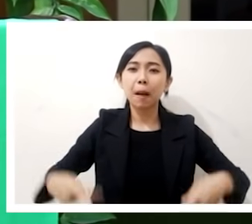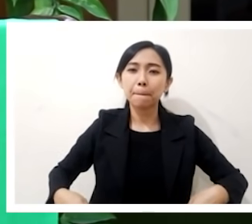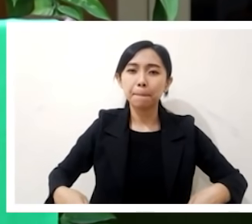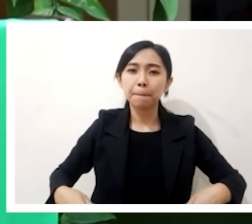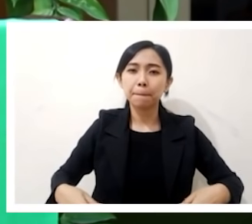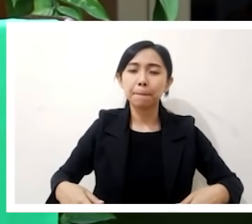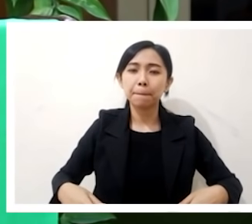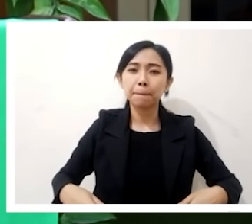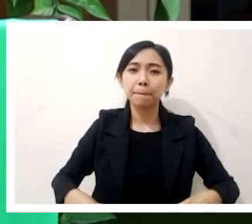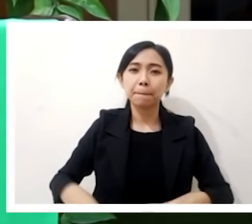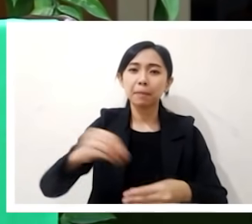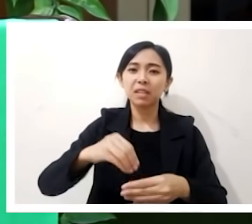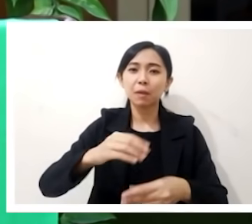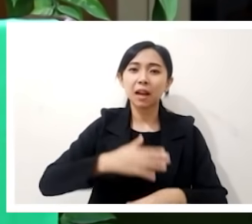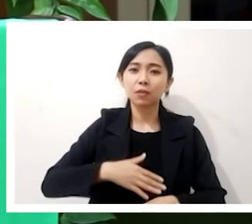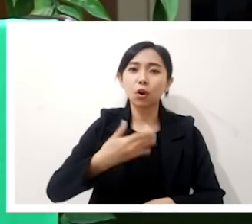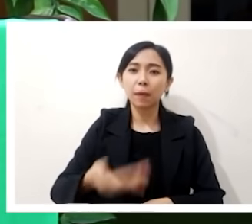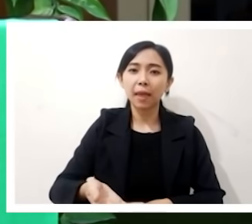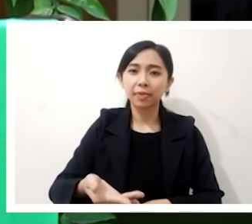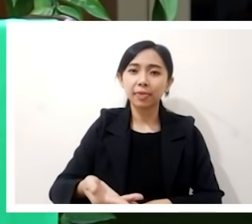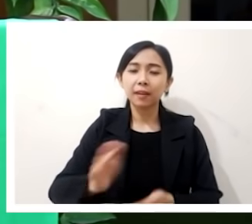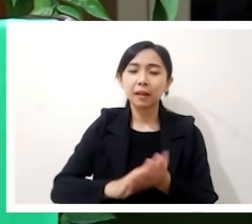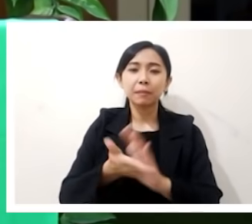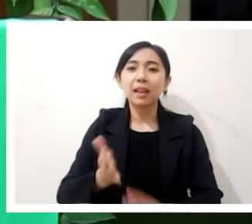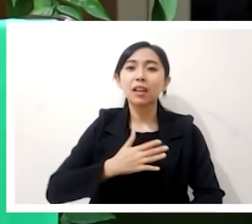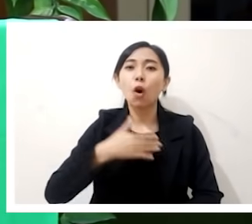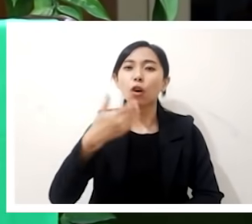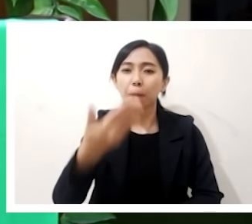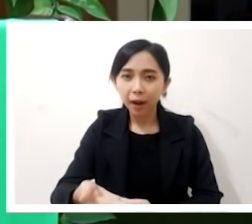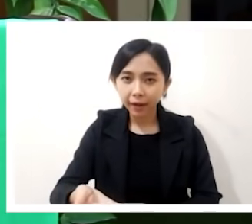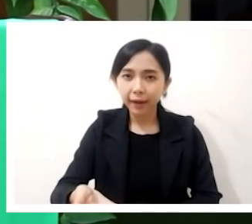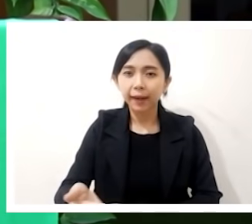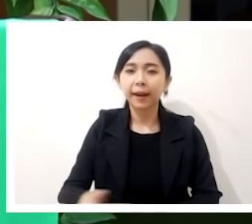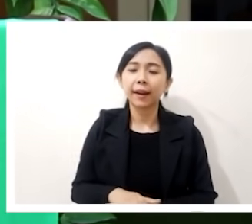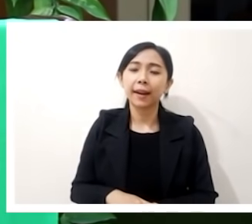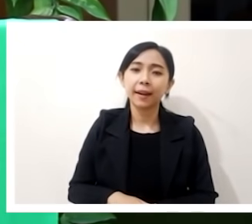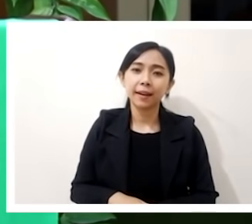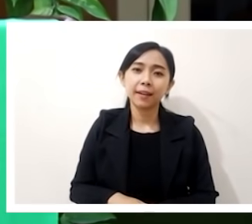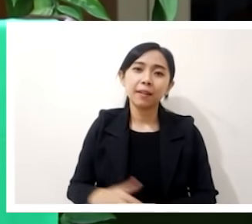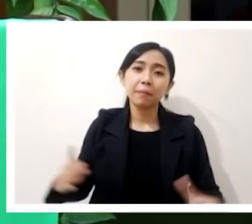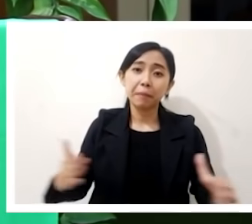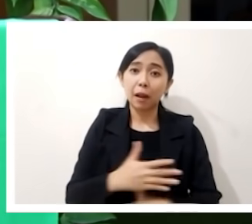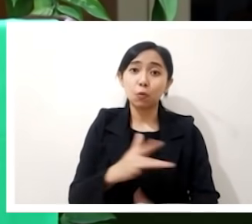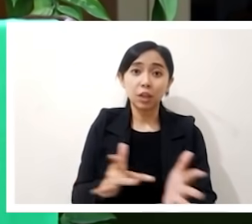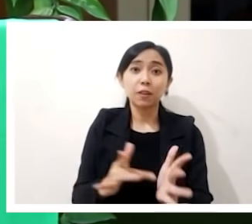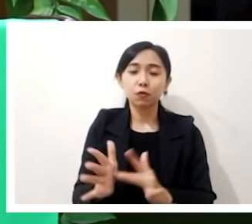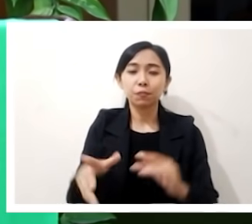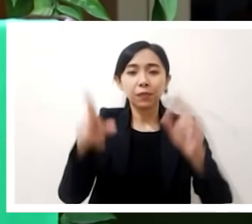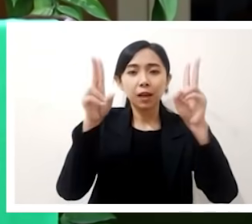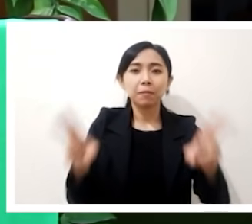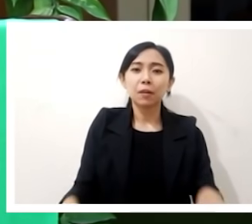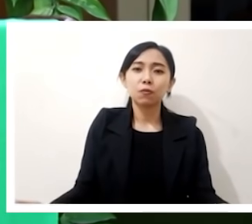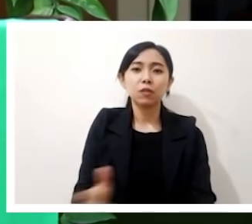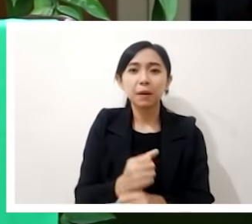kurban. Sekaligus adalah kurban agung itu. Dan melalui kurban Kristus, manusia